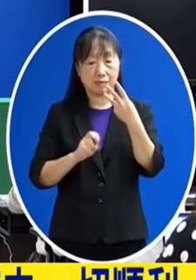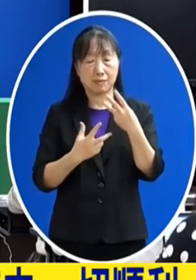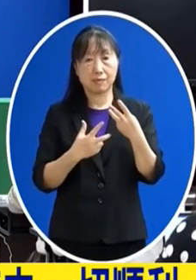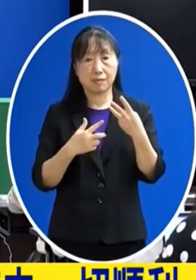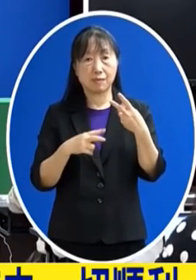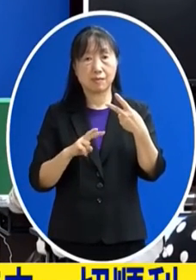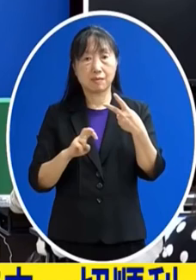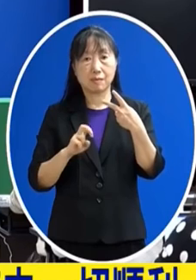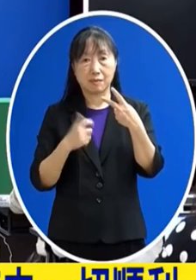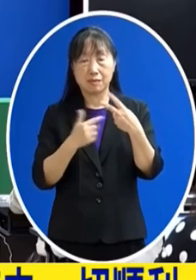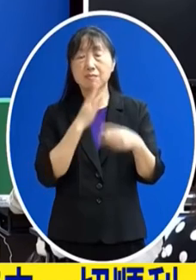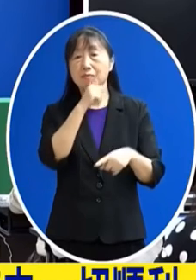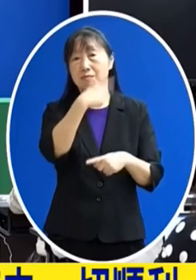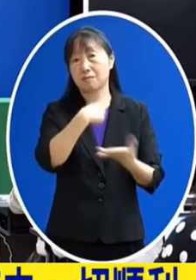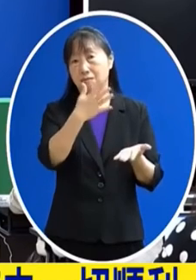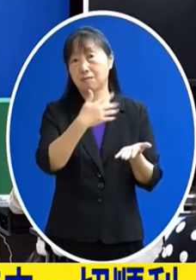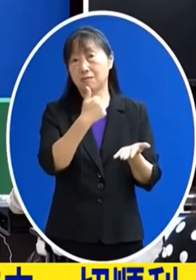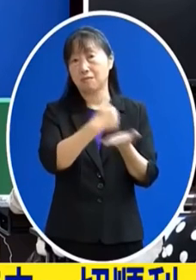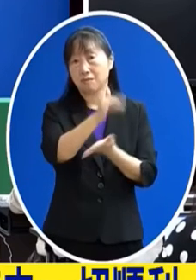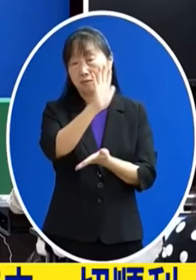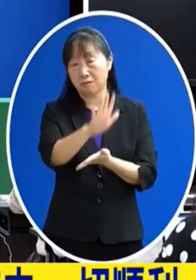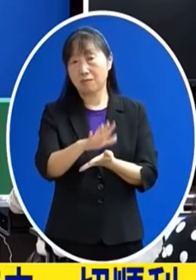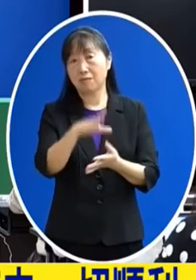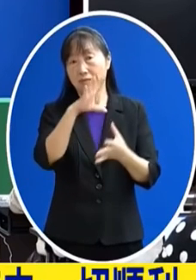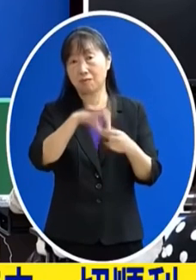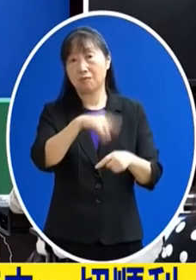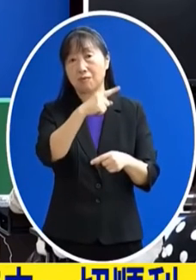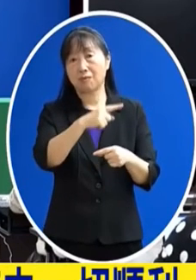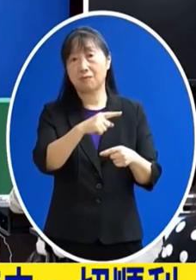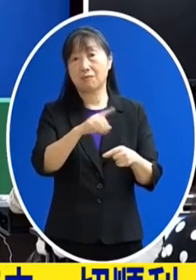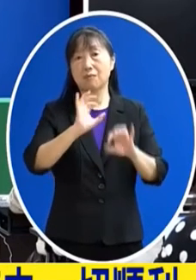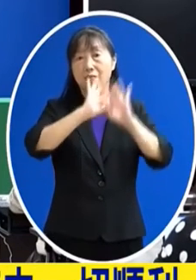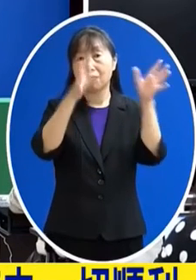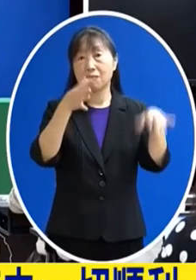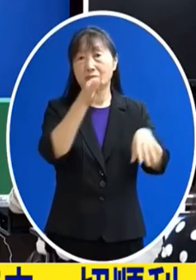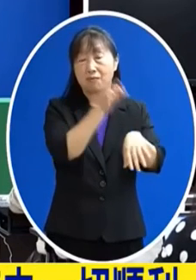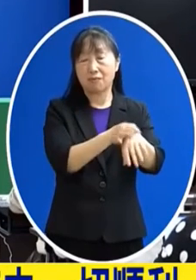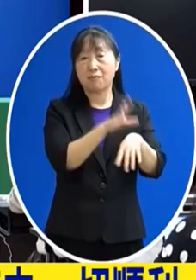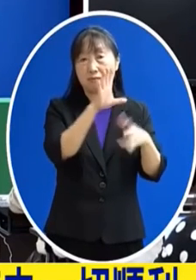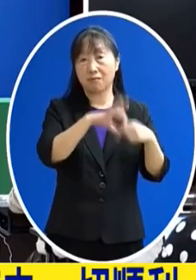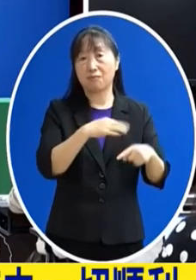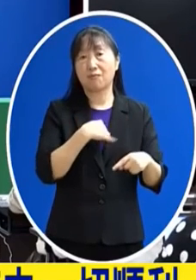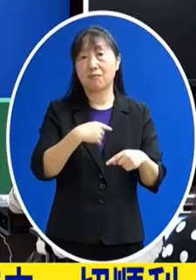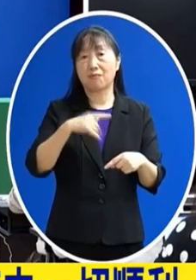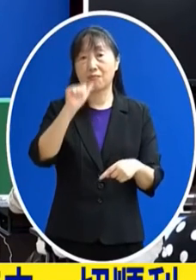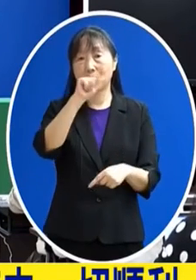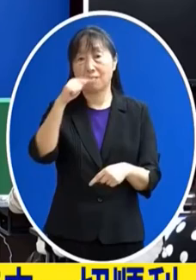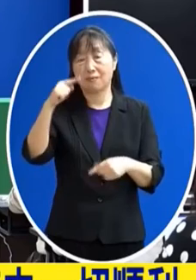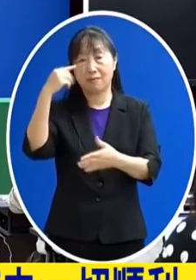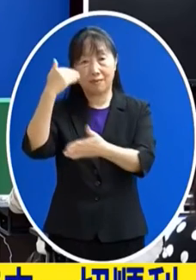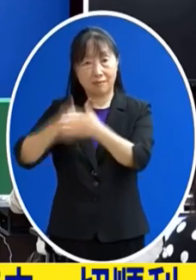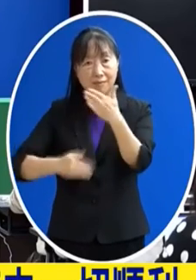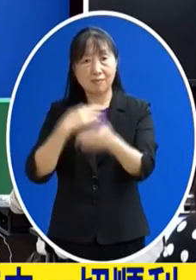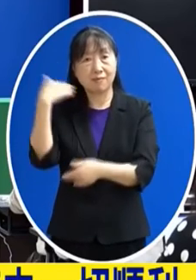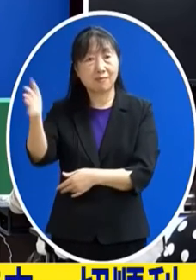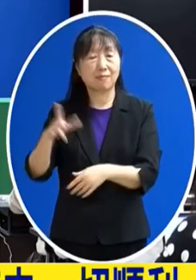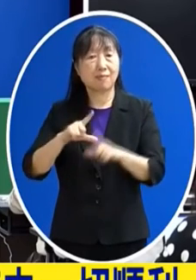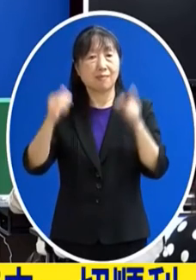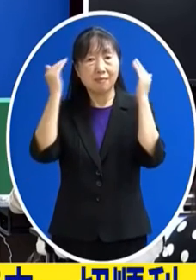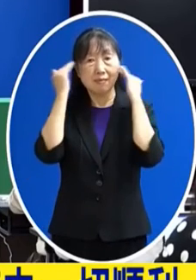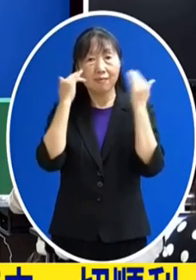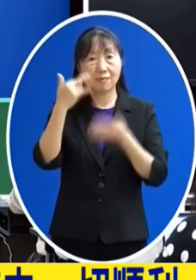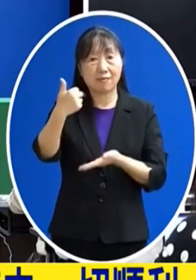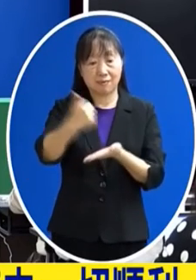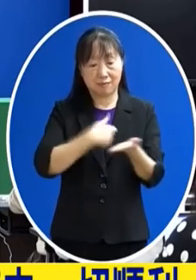批辉瑞疫苗，所以释出了部分的 AZ， 因此安排大韩航空直接给台湾，这样的说法是否属